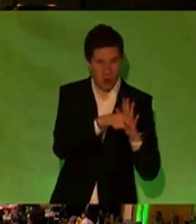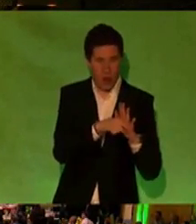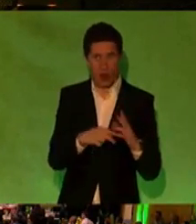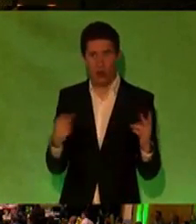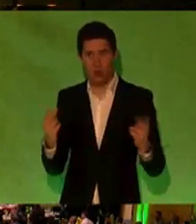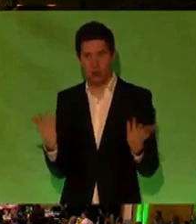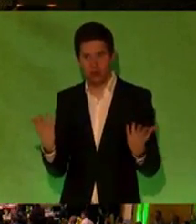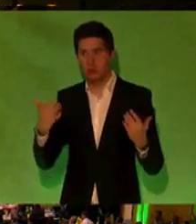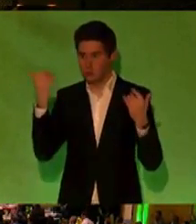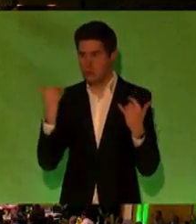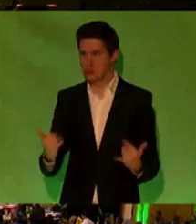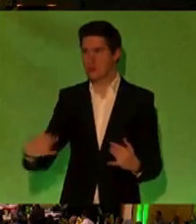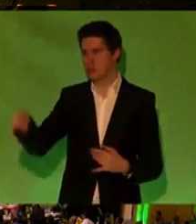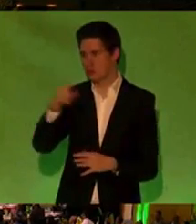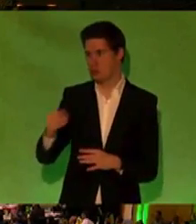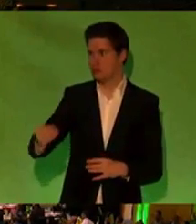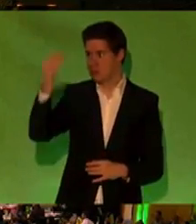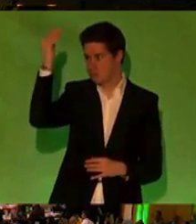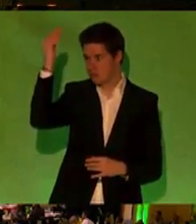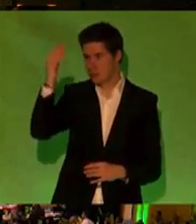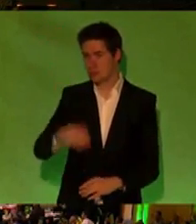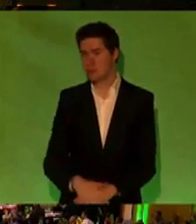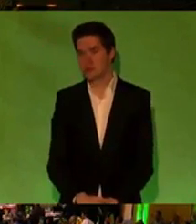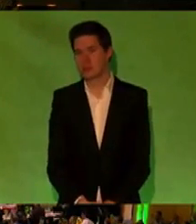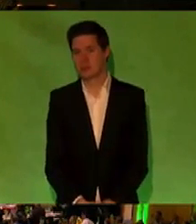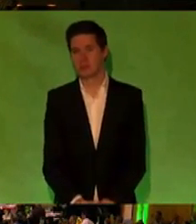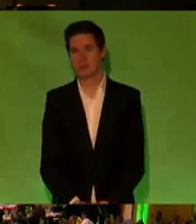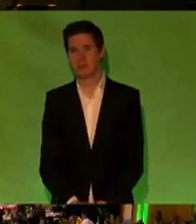wird? Dann bitte hebt jetzt das Kartenzeichen.